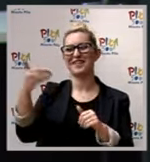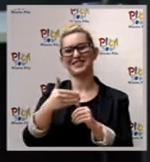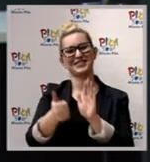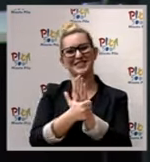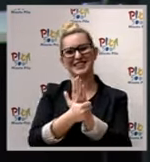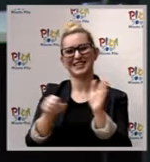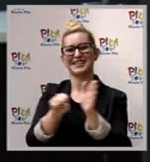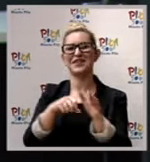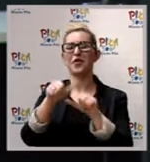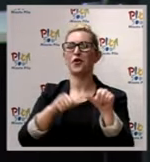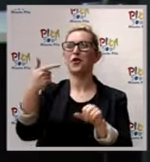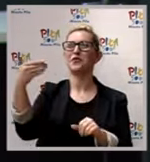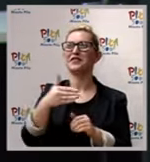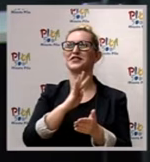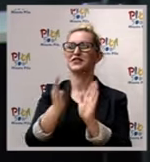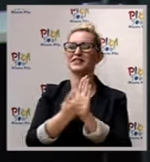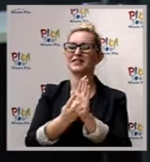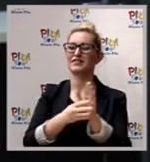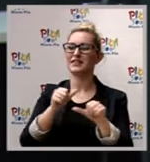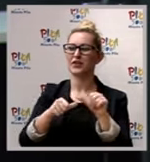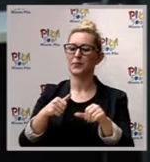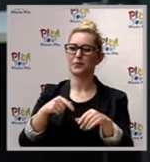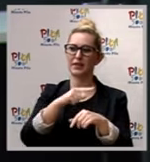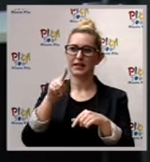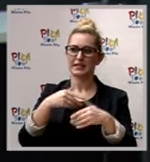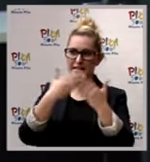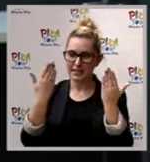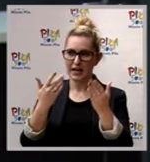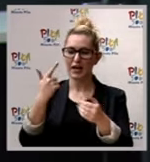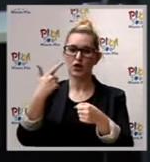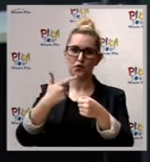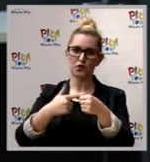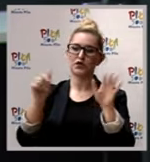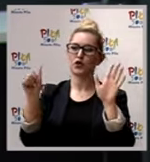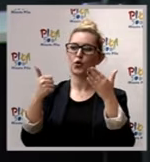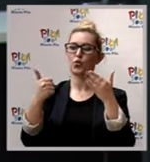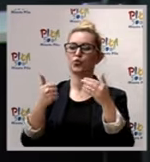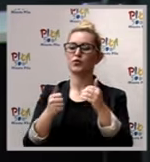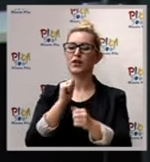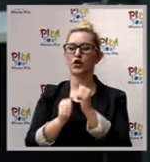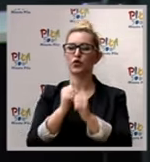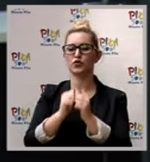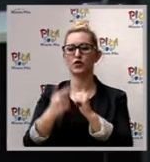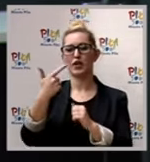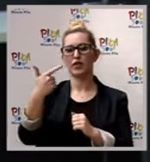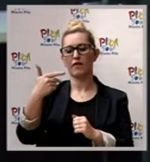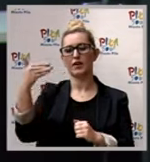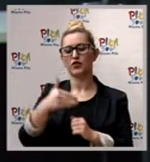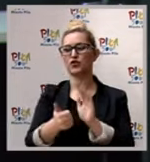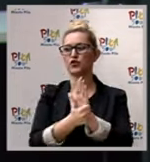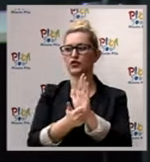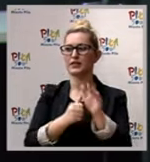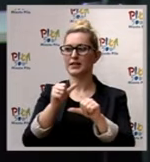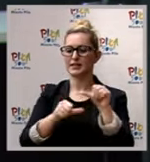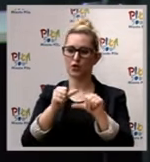2016-2019, sporządzony na sesji w dniu 26 stycznia 2016 roku. Komisja skrutacyjna